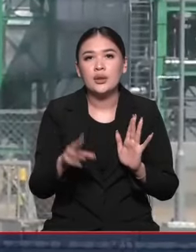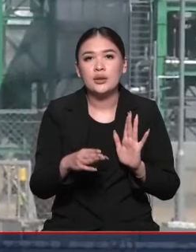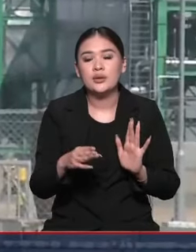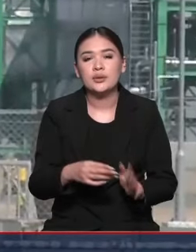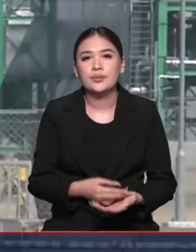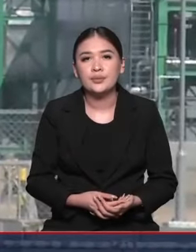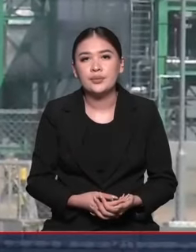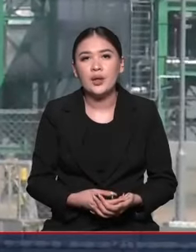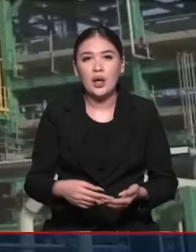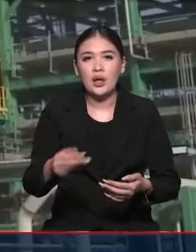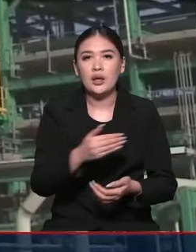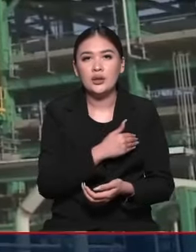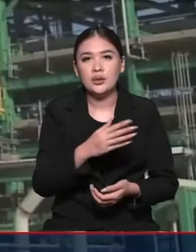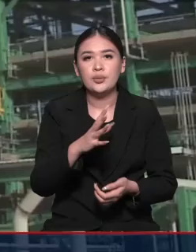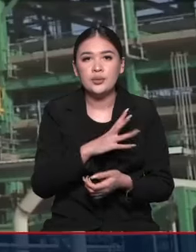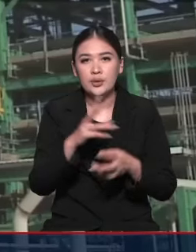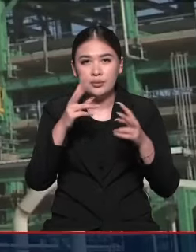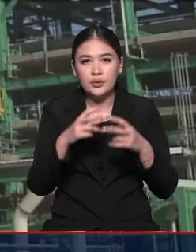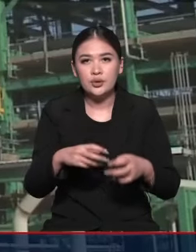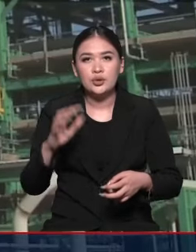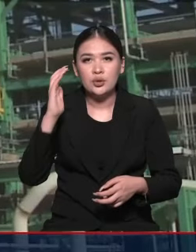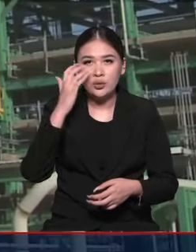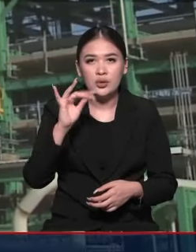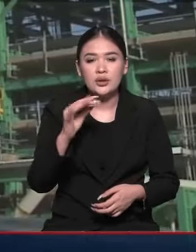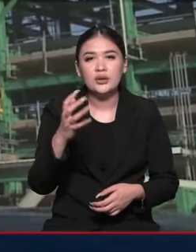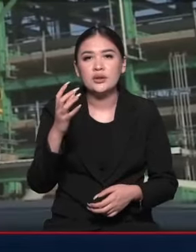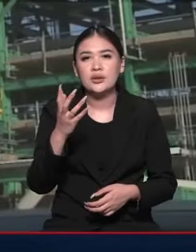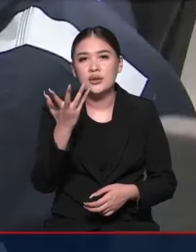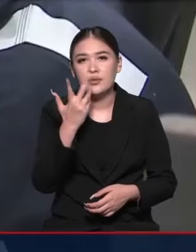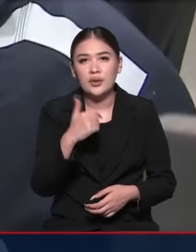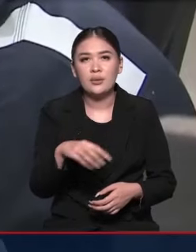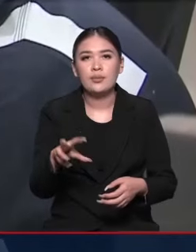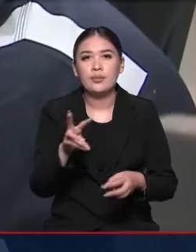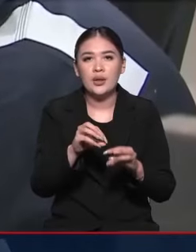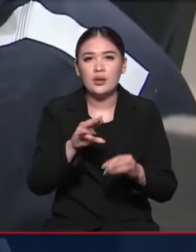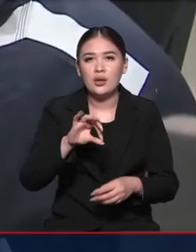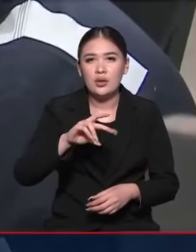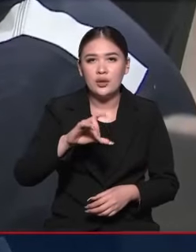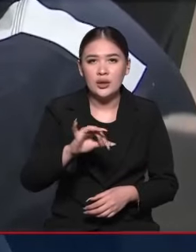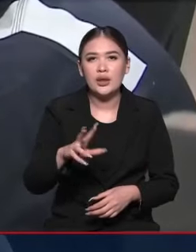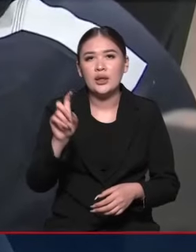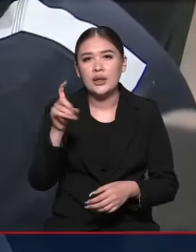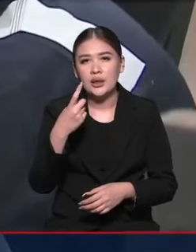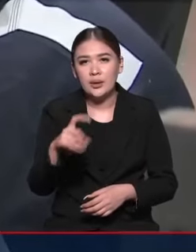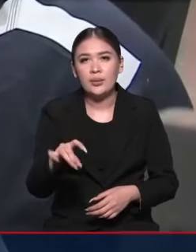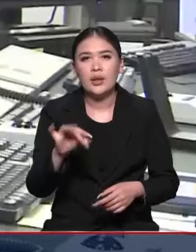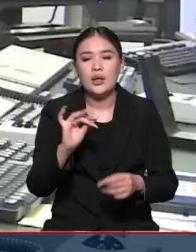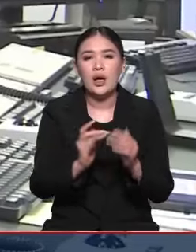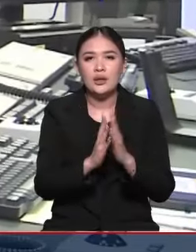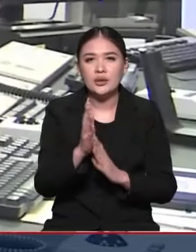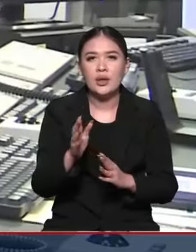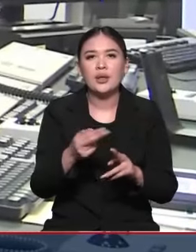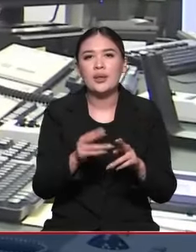тенге. Положительная динамика наблюдается в черной и цветной металлургии, химической, машиностроительной отраслях и